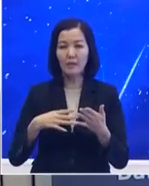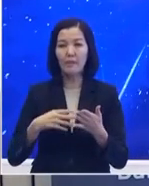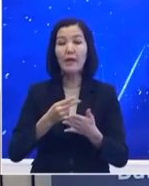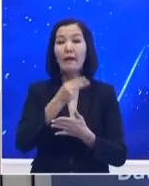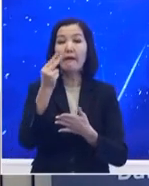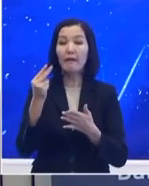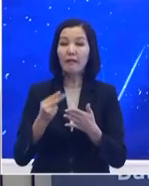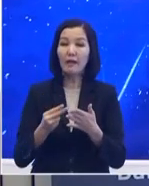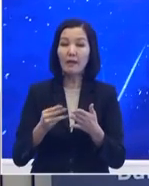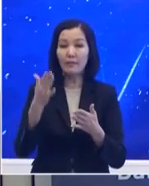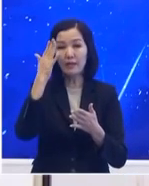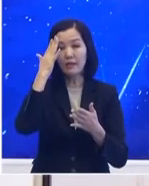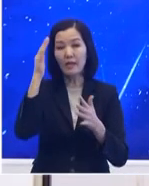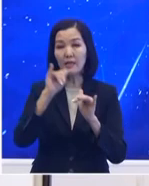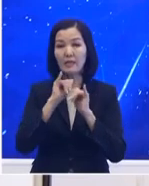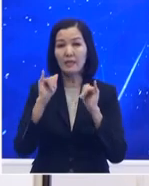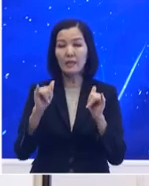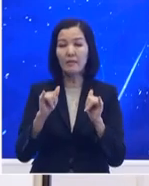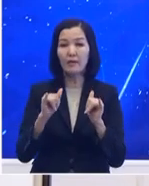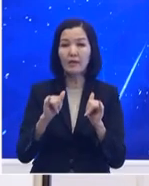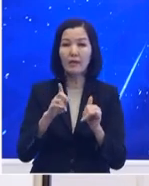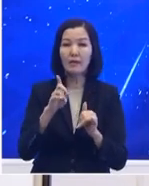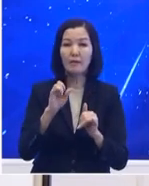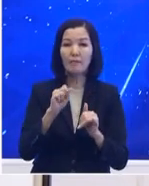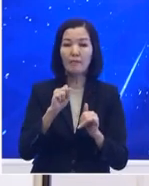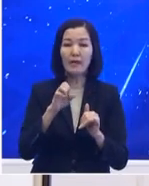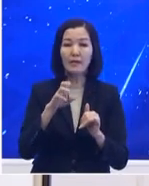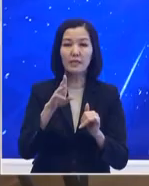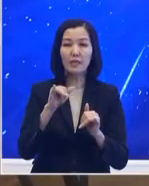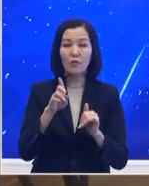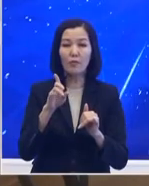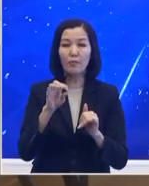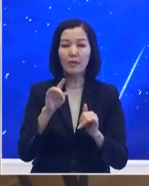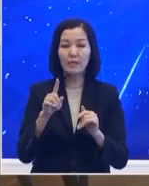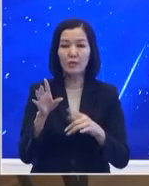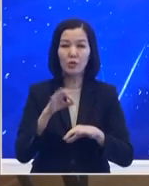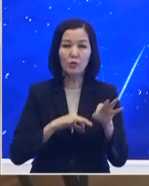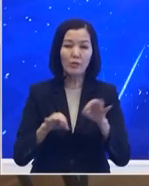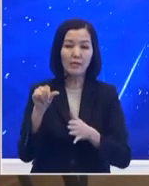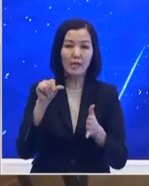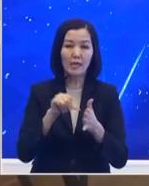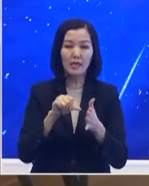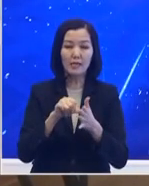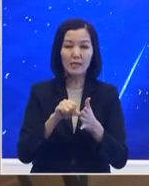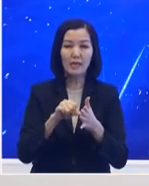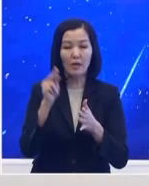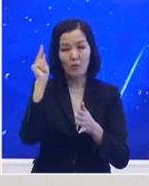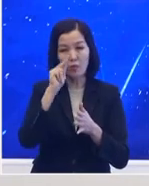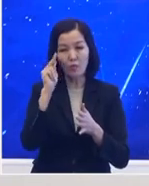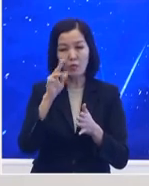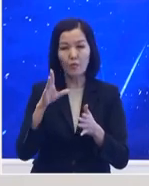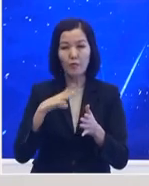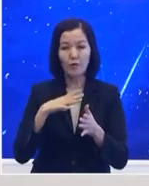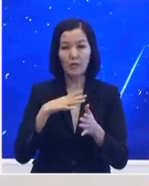Қылғалам шеберінің талантын дамытып, жолын ашқан бастау бизнес. Өткен жылы жобаға қатысып, арнайы курс арқылы кәсіпкерліктің қырсырын